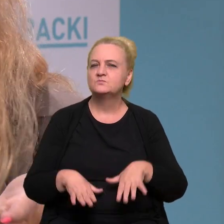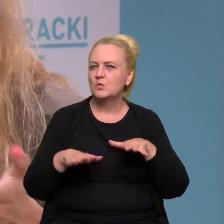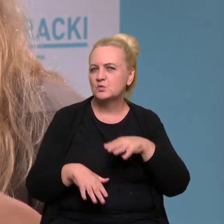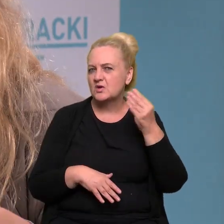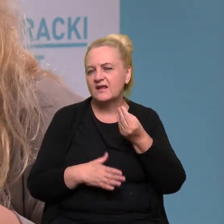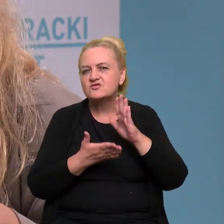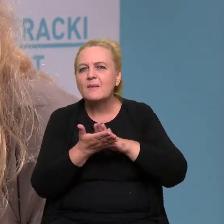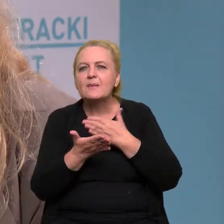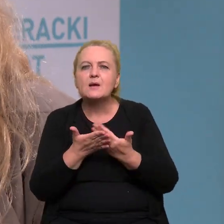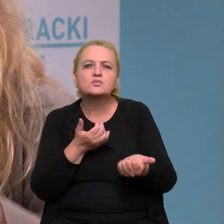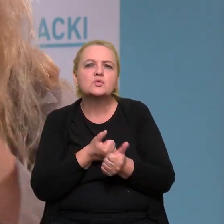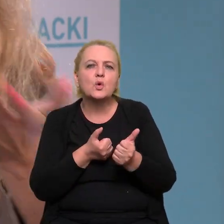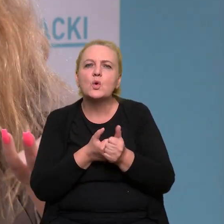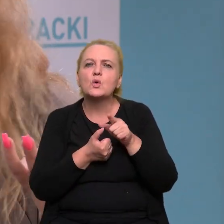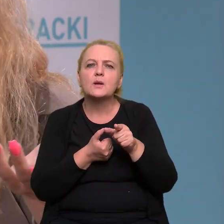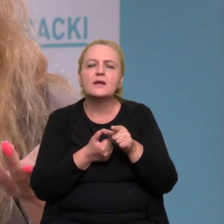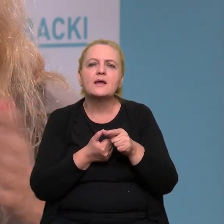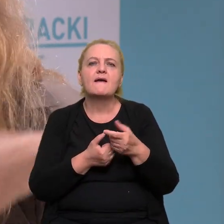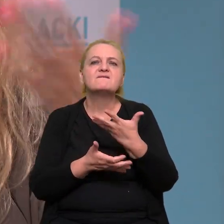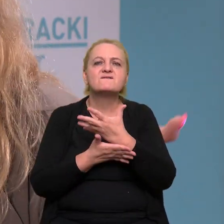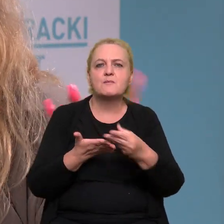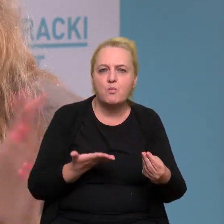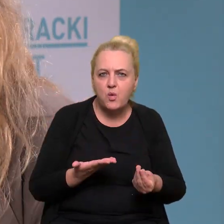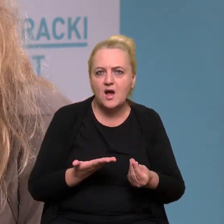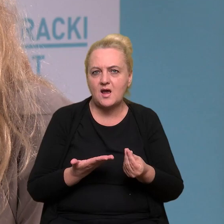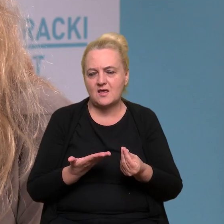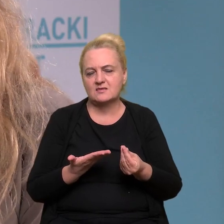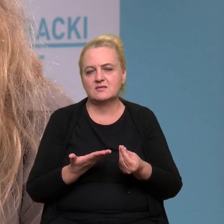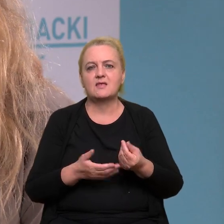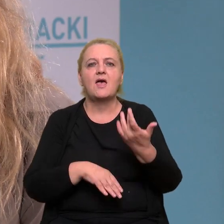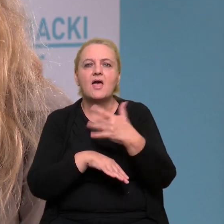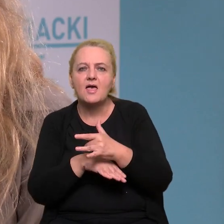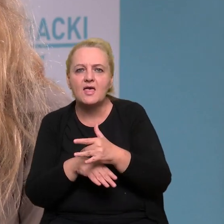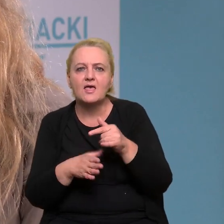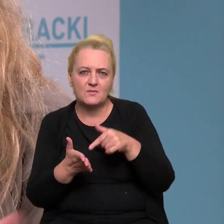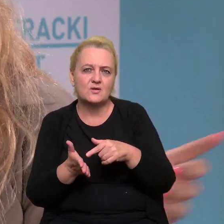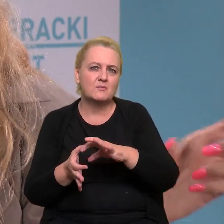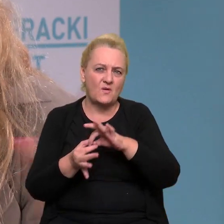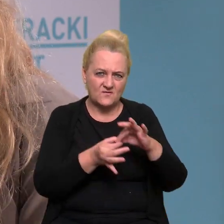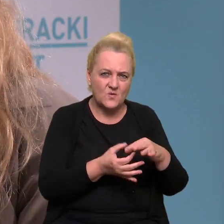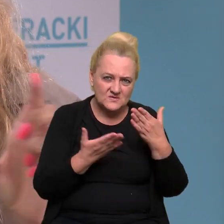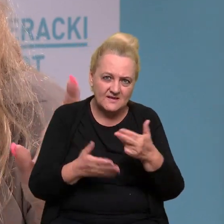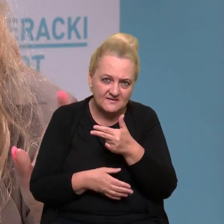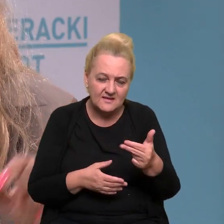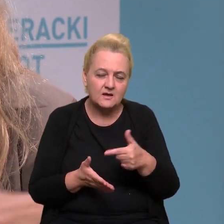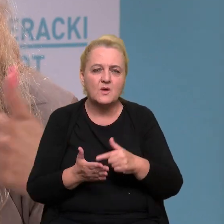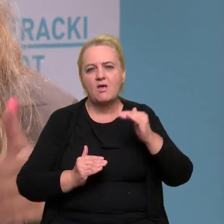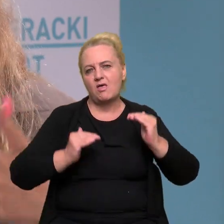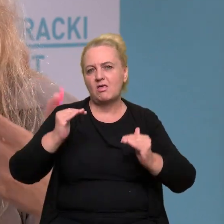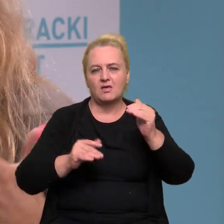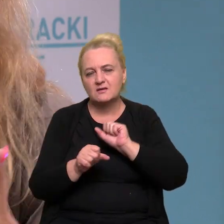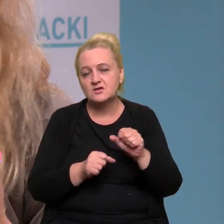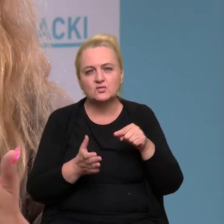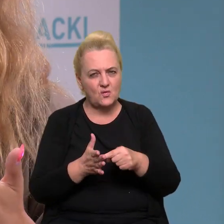jeszcze jest na przykład, jeżeli chodzi o pensje, o emerytury, które z tego wynikają, że są tu nierówności. Więc